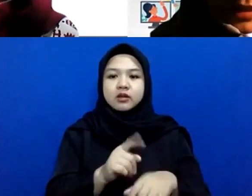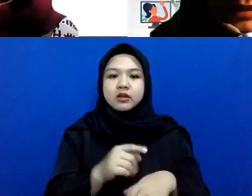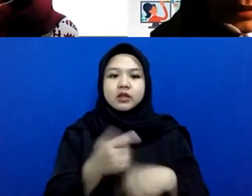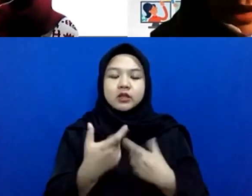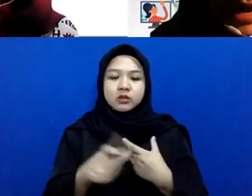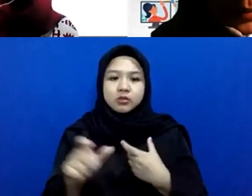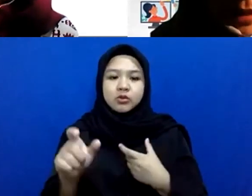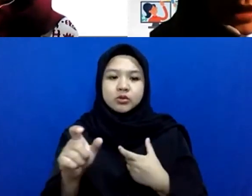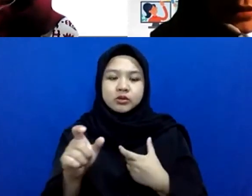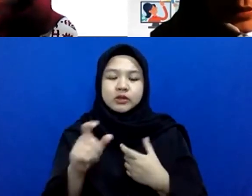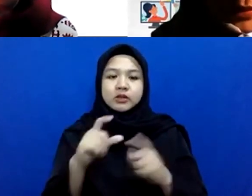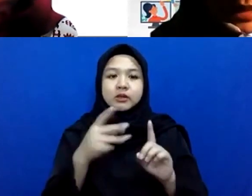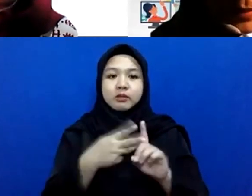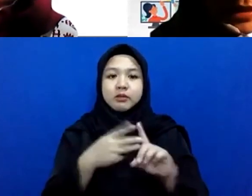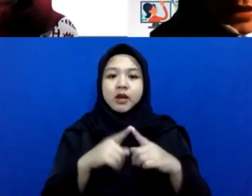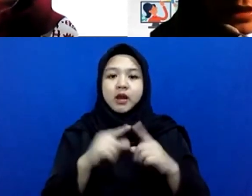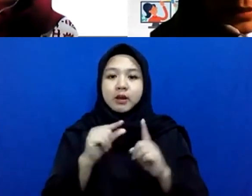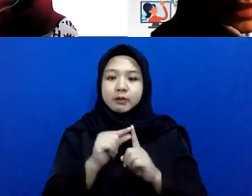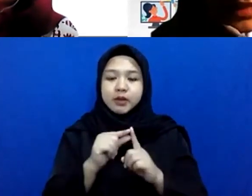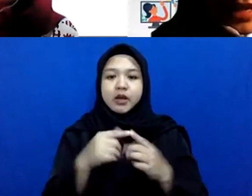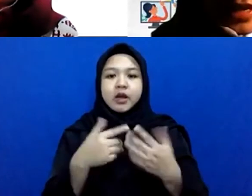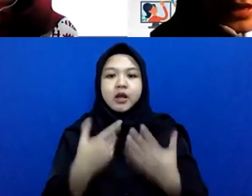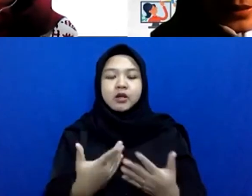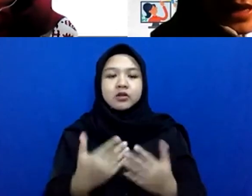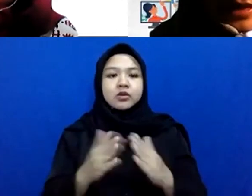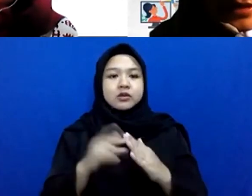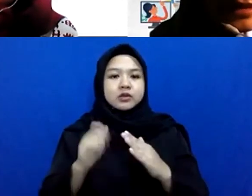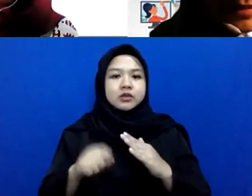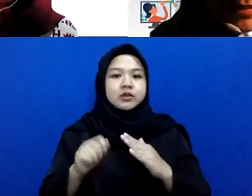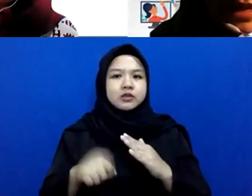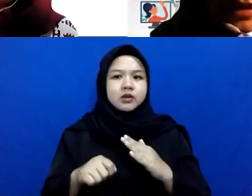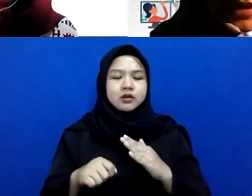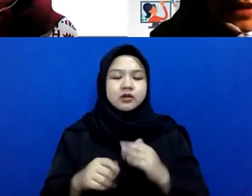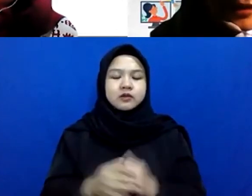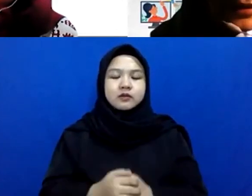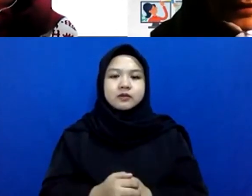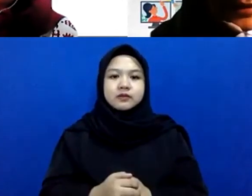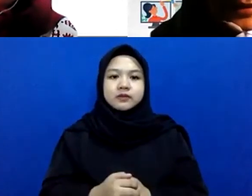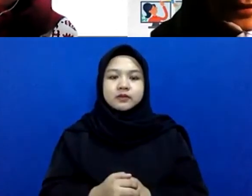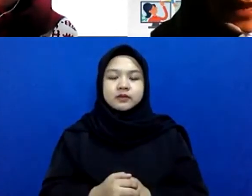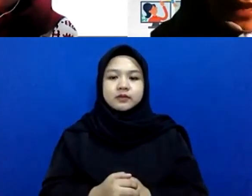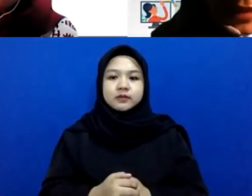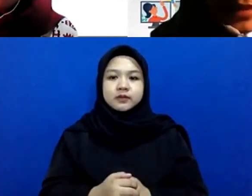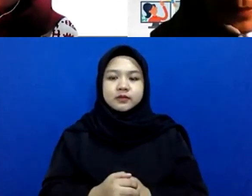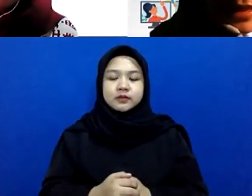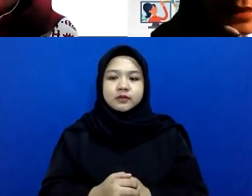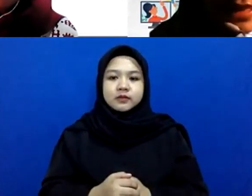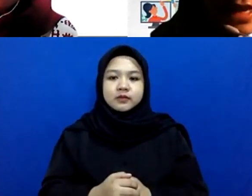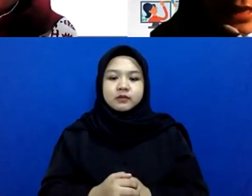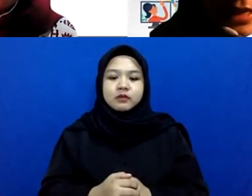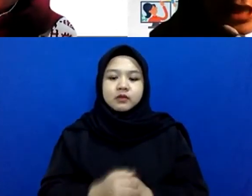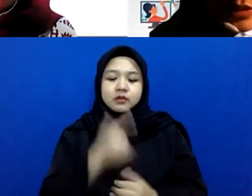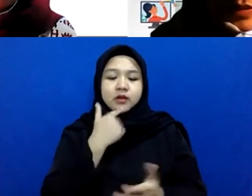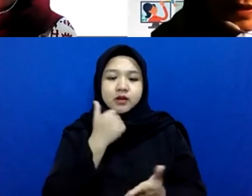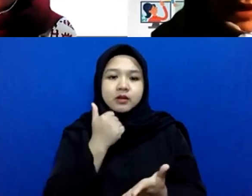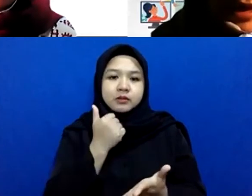proses BAP ataupun sampai di tingkat persidangan gitu. Jadi memang sangat penting